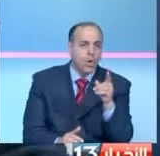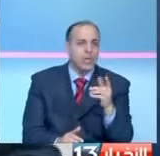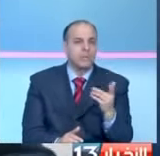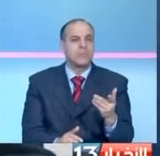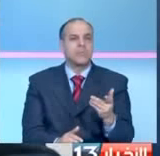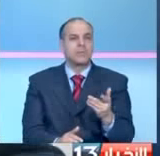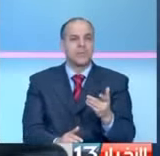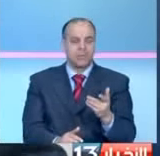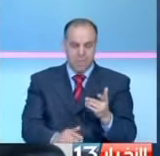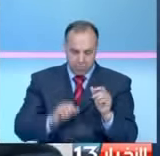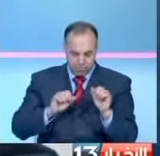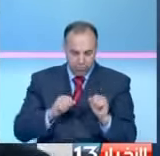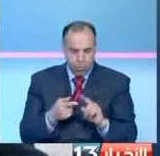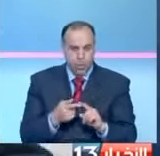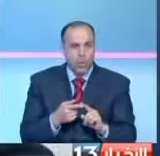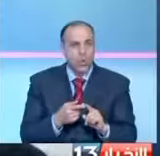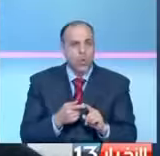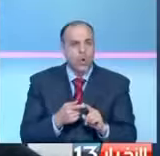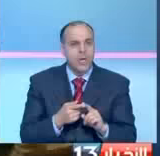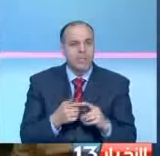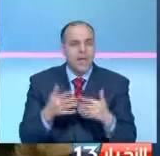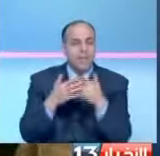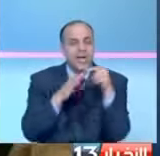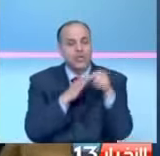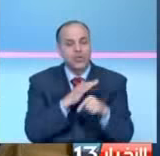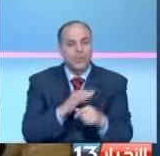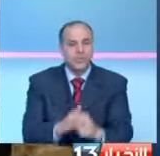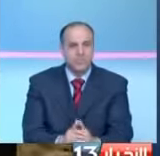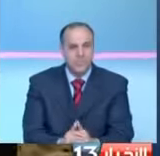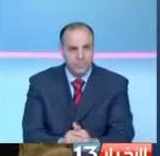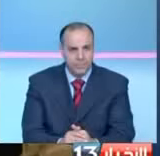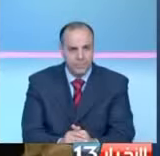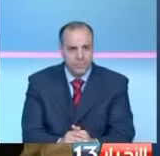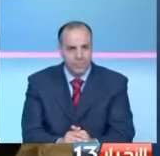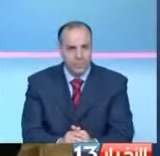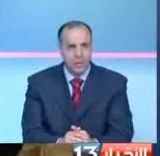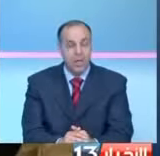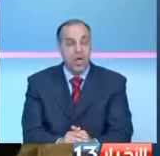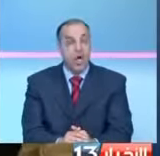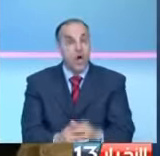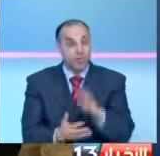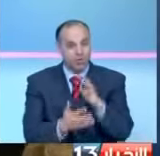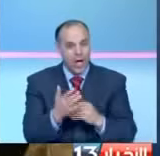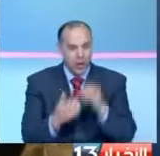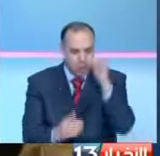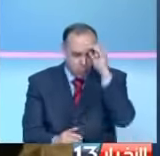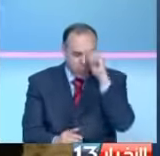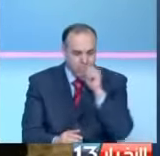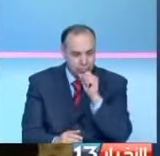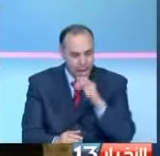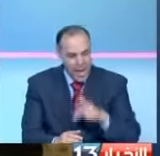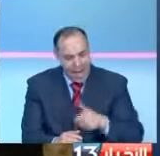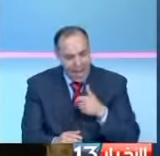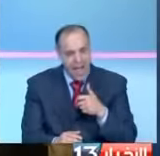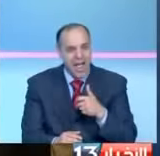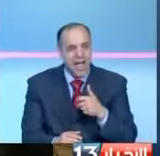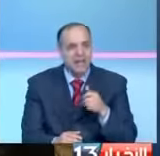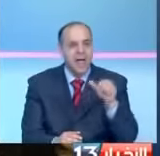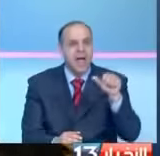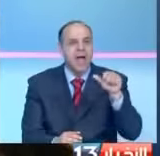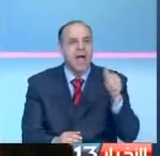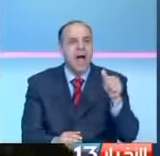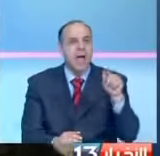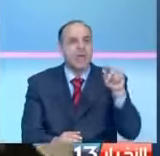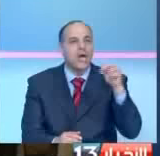نتاع لي بوسيبيليتي نتاع باش يمشي لامريكا اللاتين. ابو القاسم الشاب الذي تغنى بالحياه غنية تمس شعره